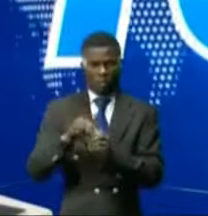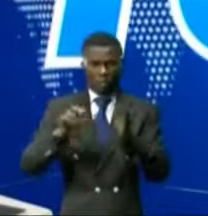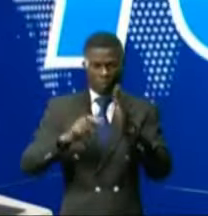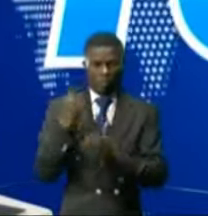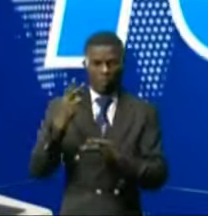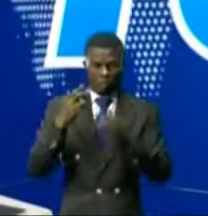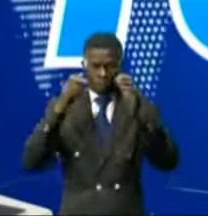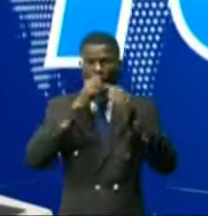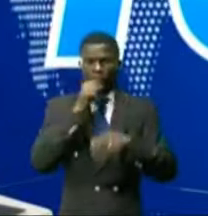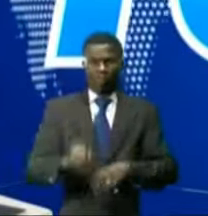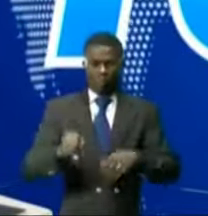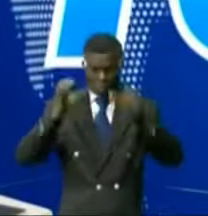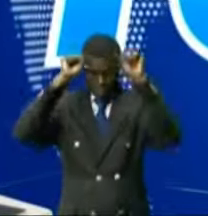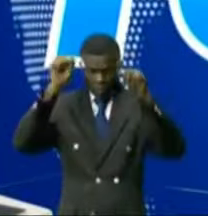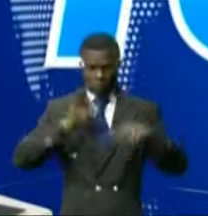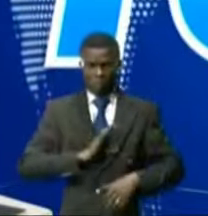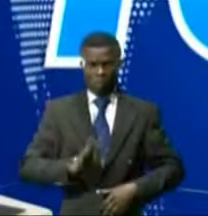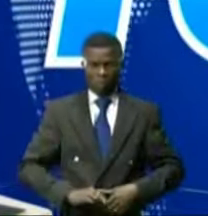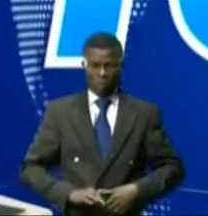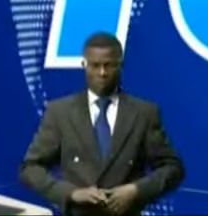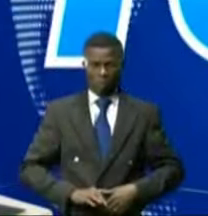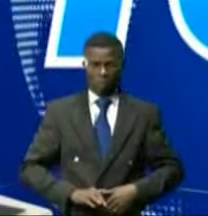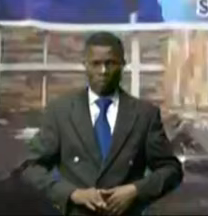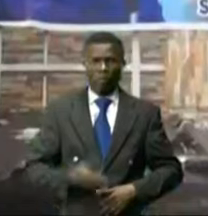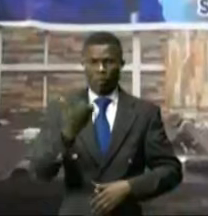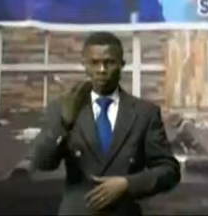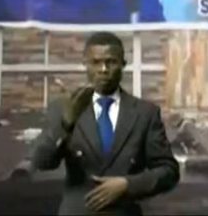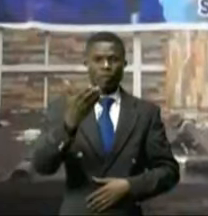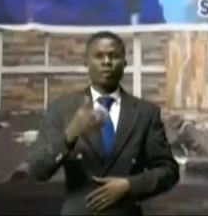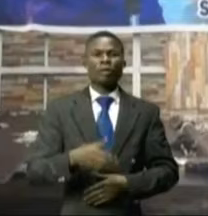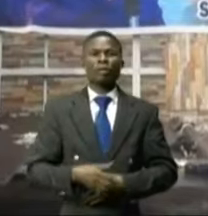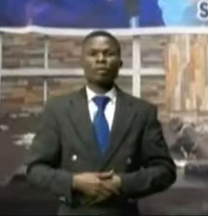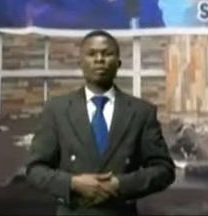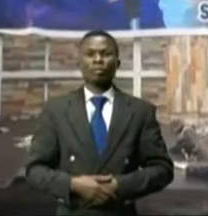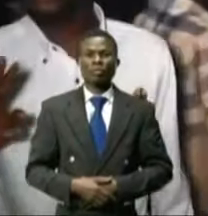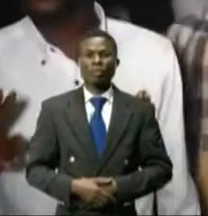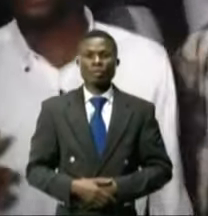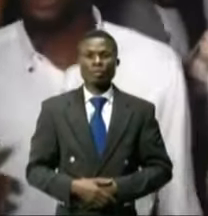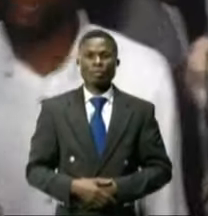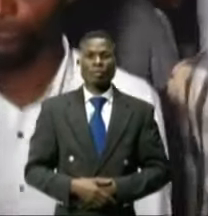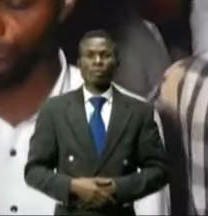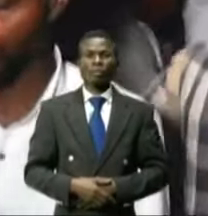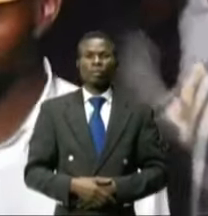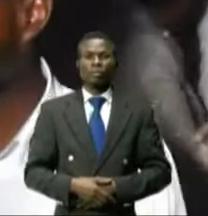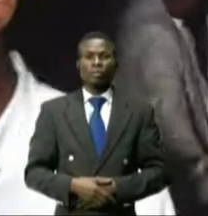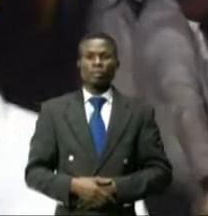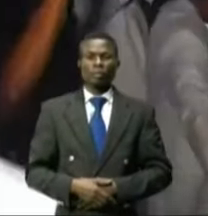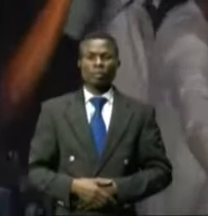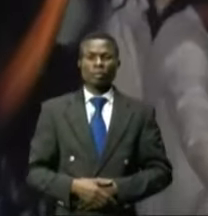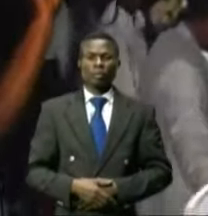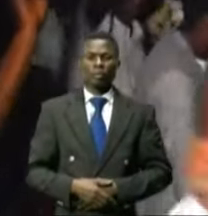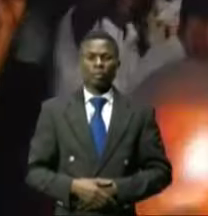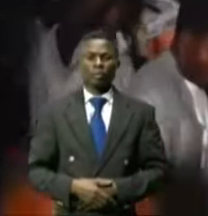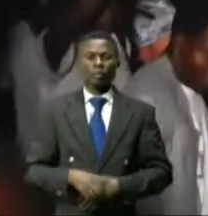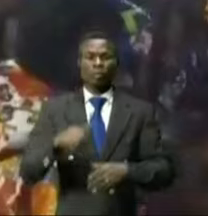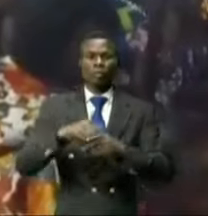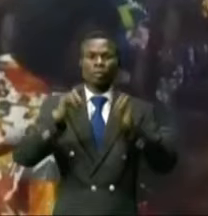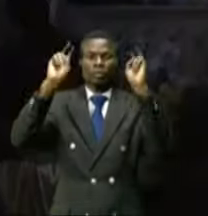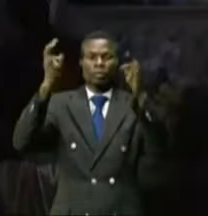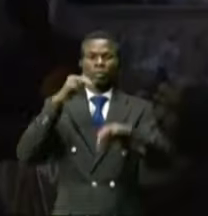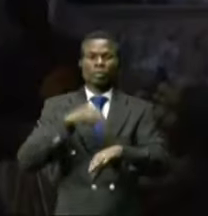l'actuel chef de l'État à la présidentielle de 2023, Alain Bikaï. Il est sur tous les fronts dans la vie de